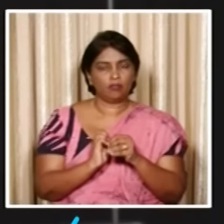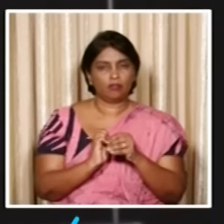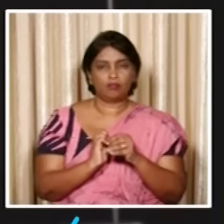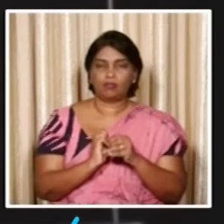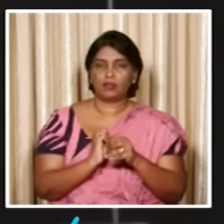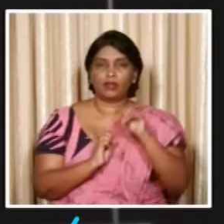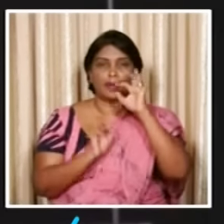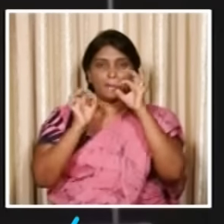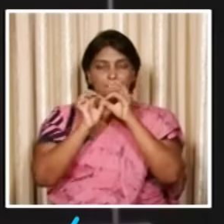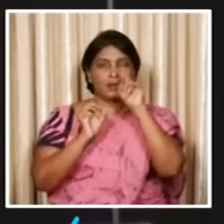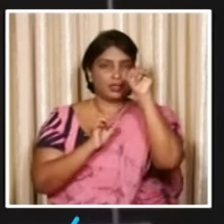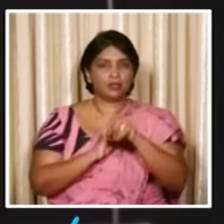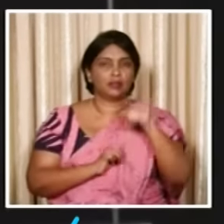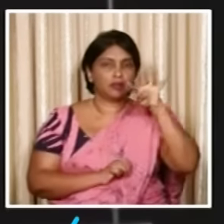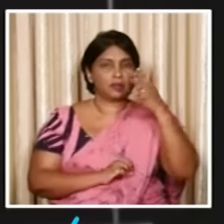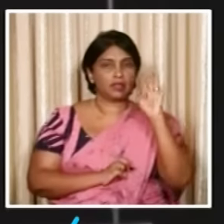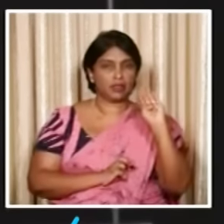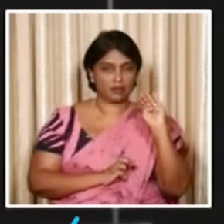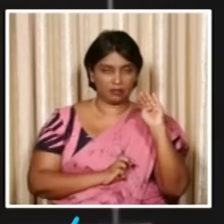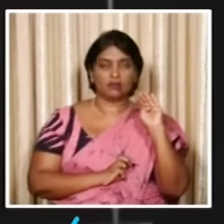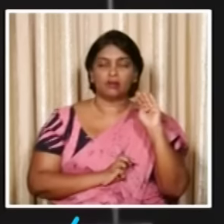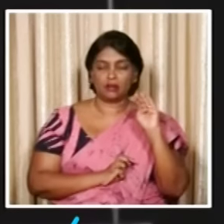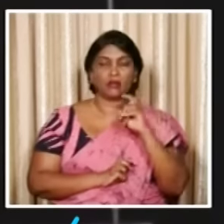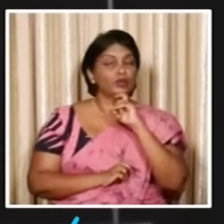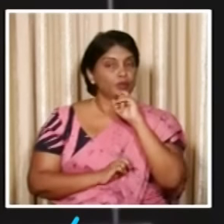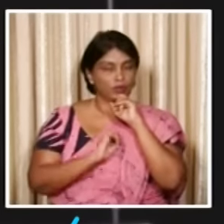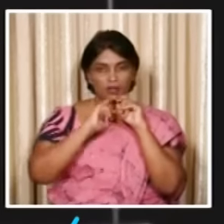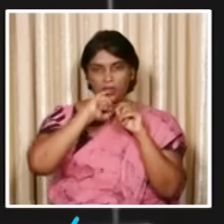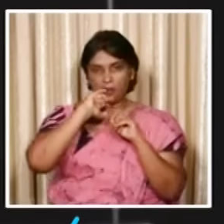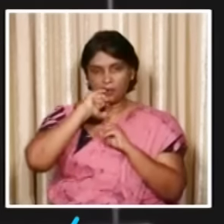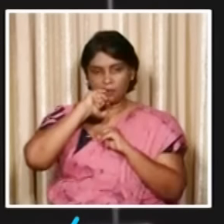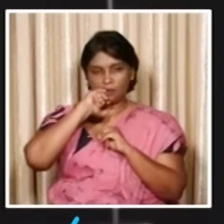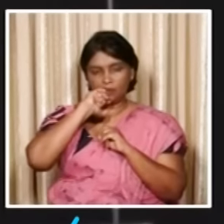B/540/2020 இலக்க வழக்கு தொடர்பில் எவரும் கைது செய்யப்படாத நிலையில்